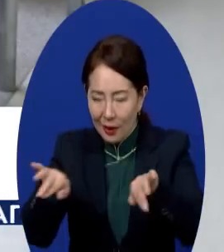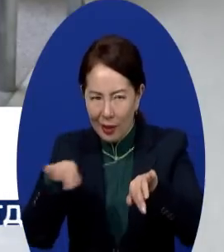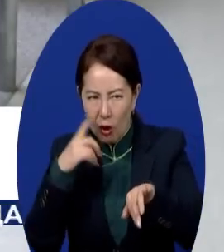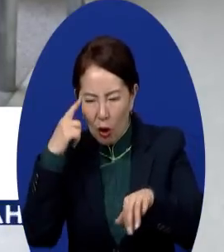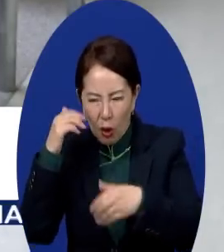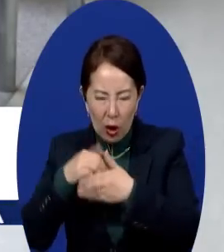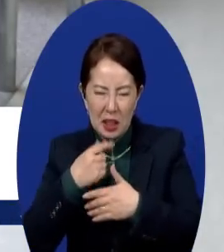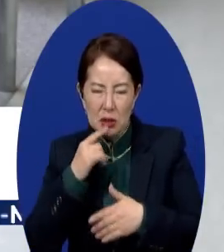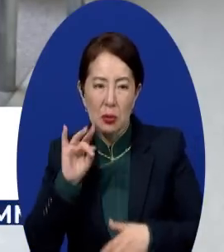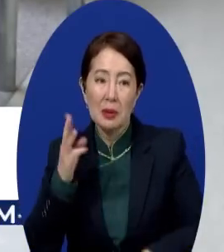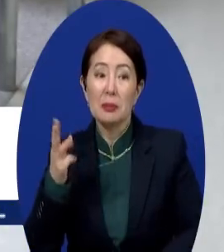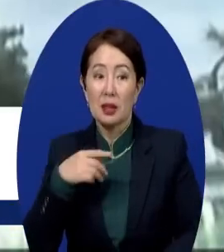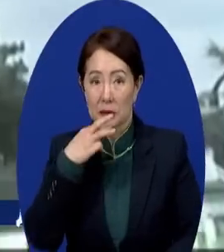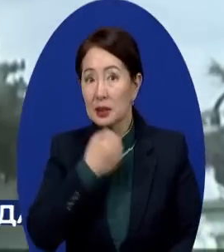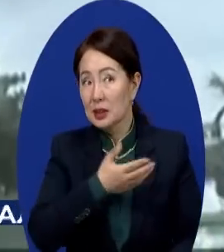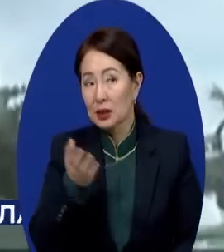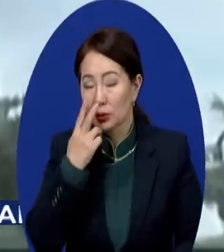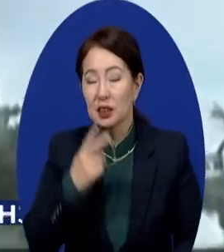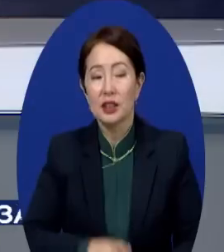хэцүү байх болно гэж үзэж байгаа юм байна.